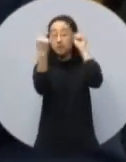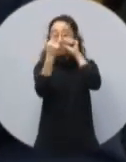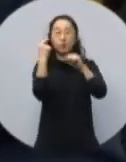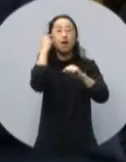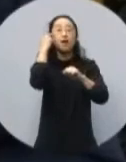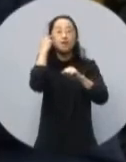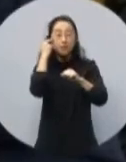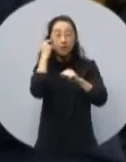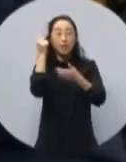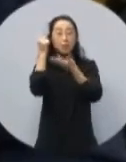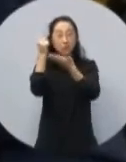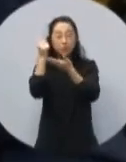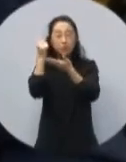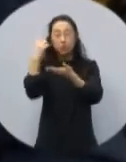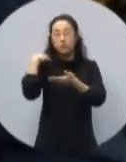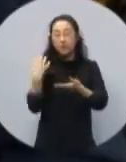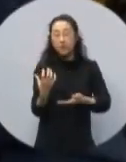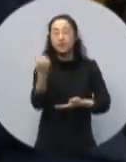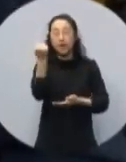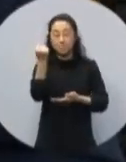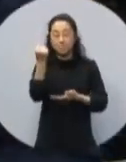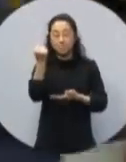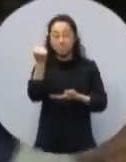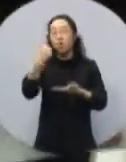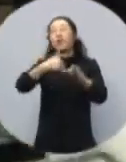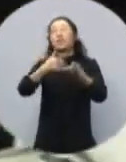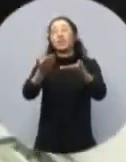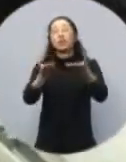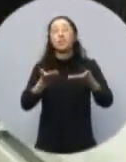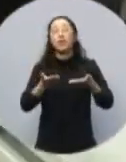た山内さんの責任感だと話してくれました。